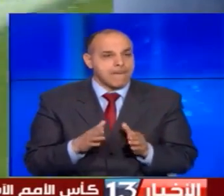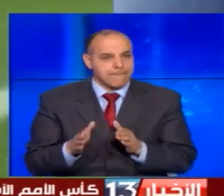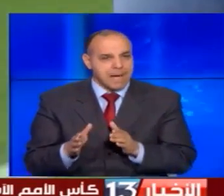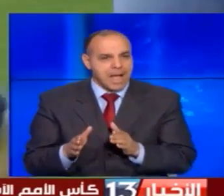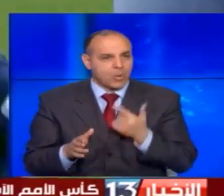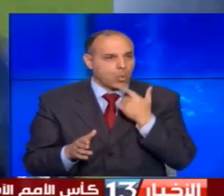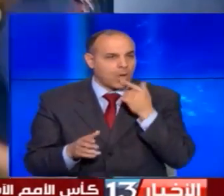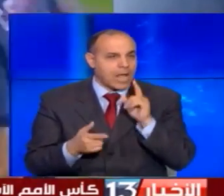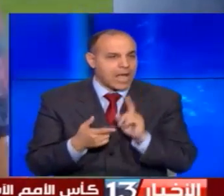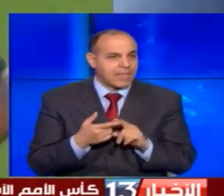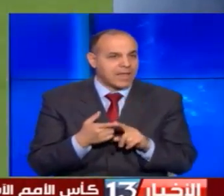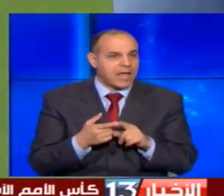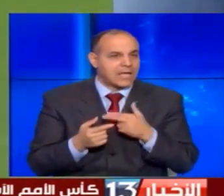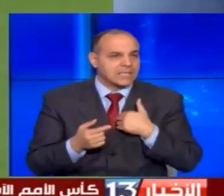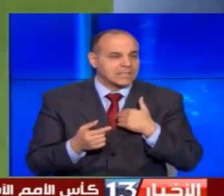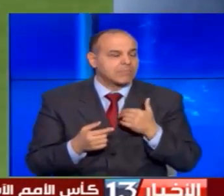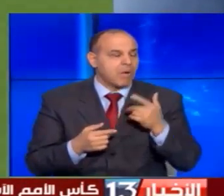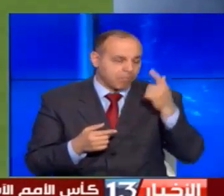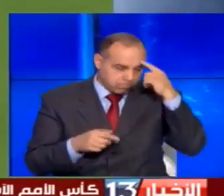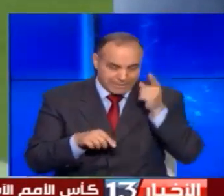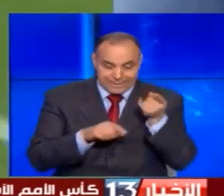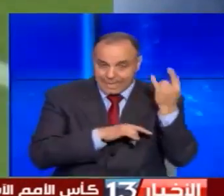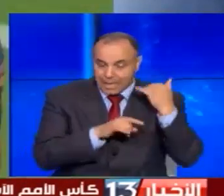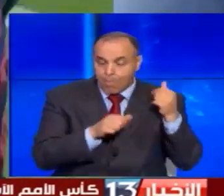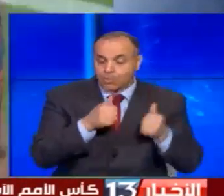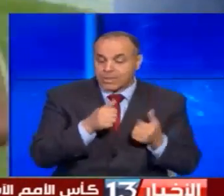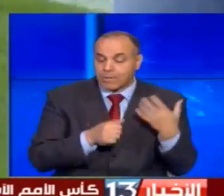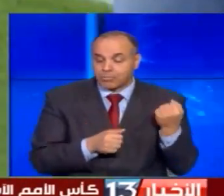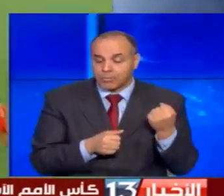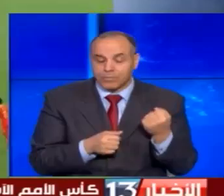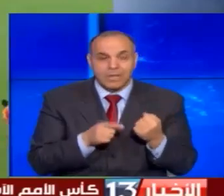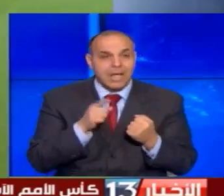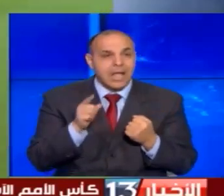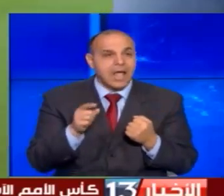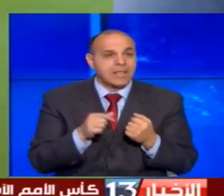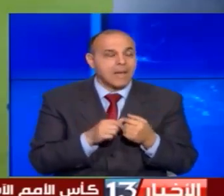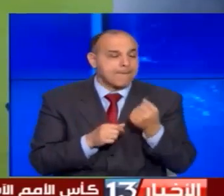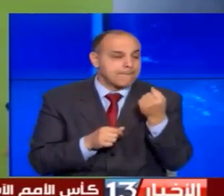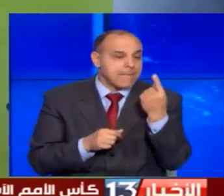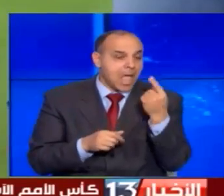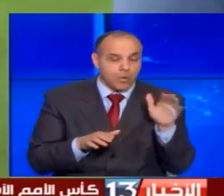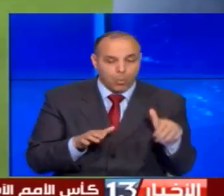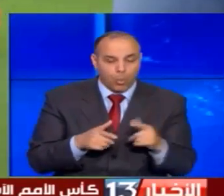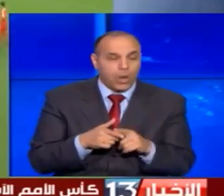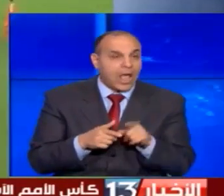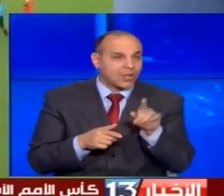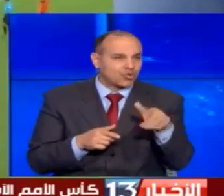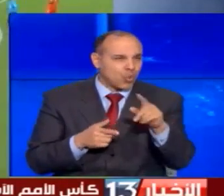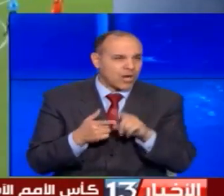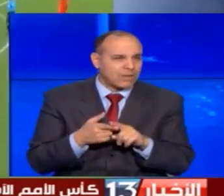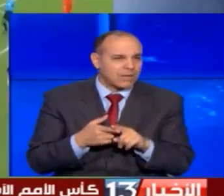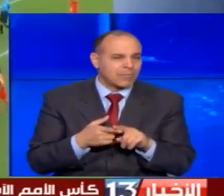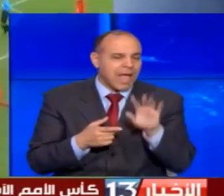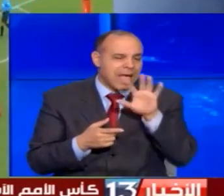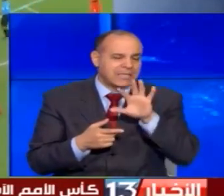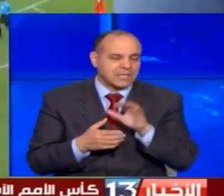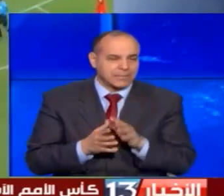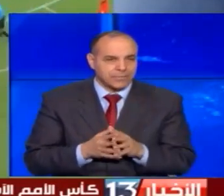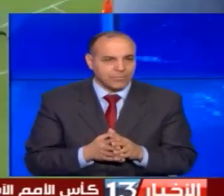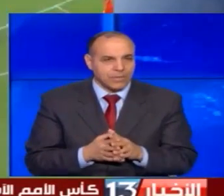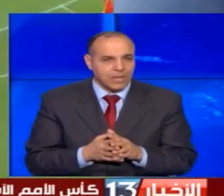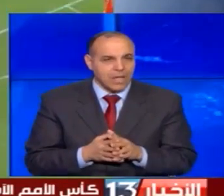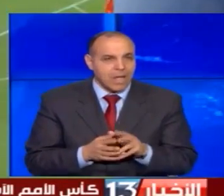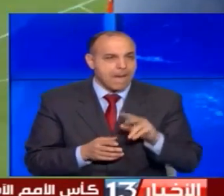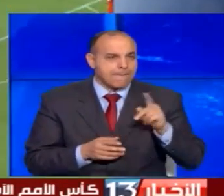دون بالمناسبة اسمه برقم ذهبي في تاريخ المسابقة بإحراز الهدف 100 في النسخة الحالية من كأس الأمم الآسيوية، قبل أن